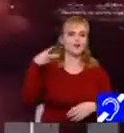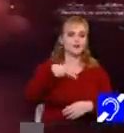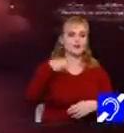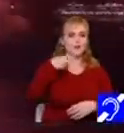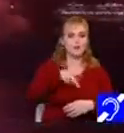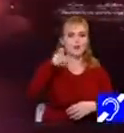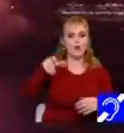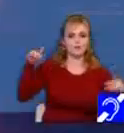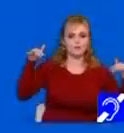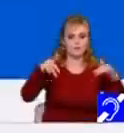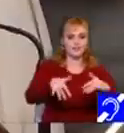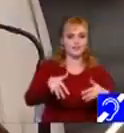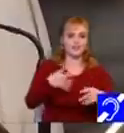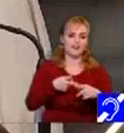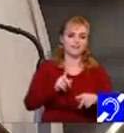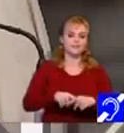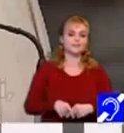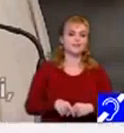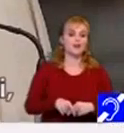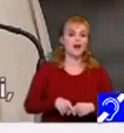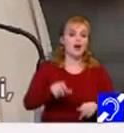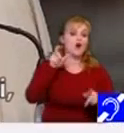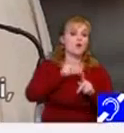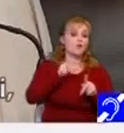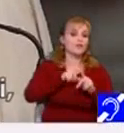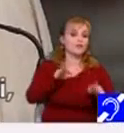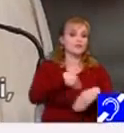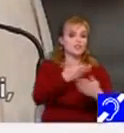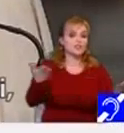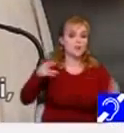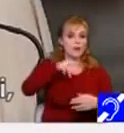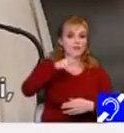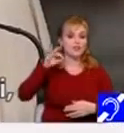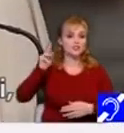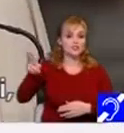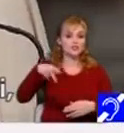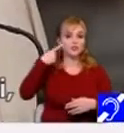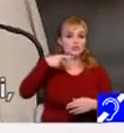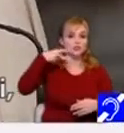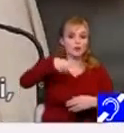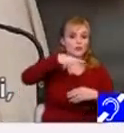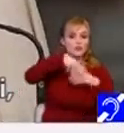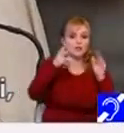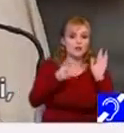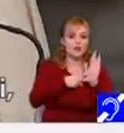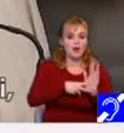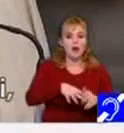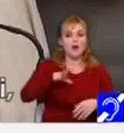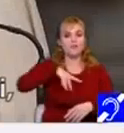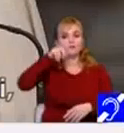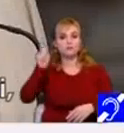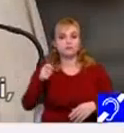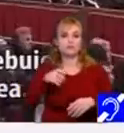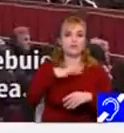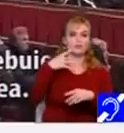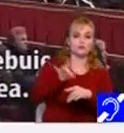plaja Copacabana. În mesajul său de anul nou, Papa Francisc a spus că 2017 a fost tulburat de război, minciuni